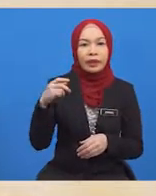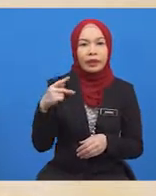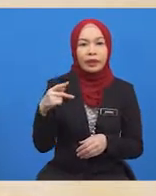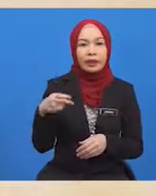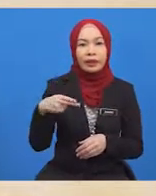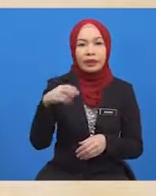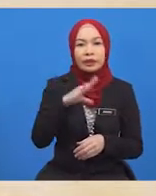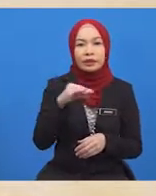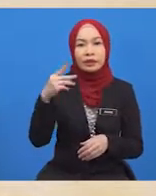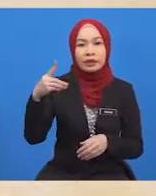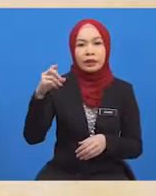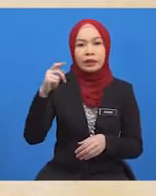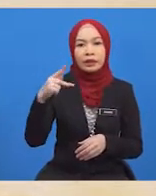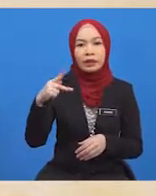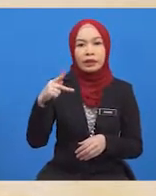sama dengan JB.